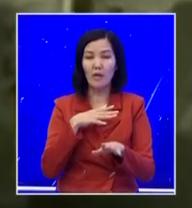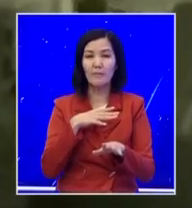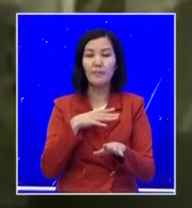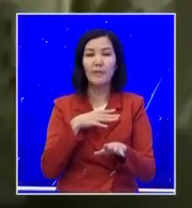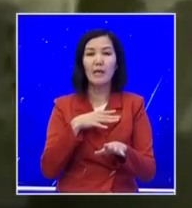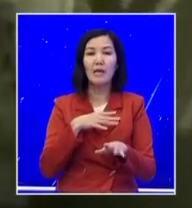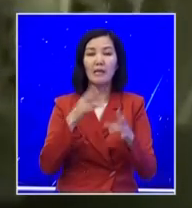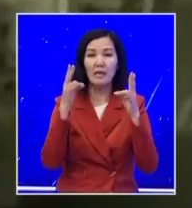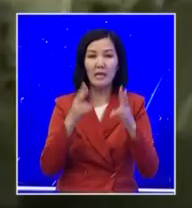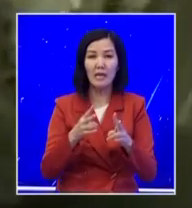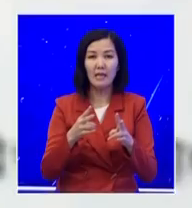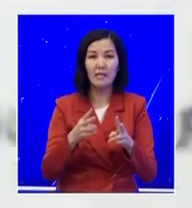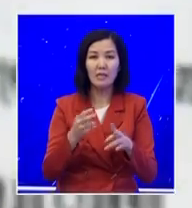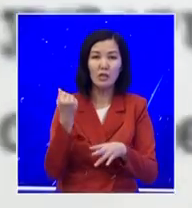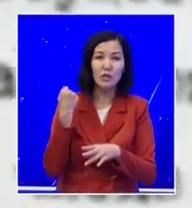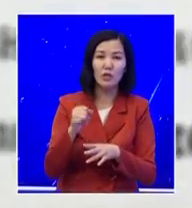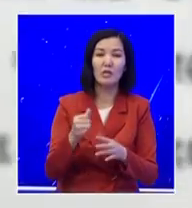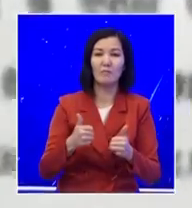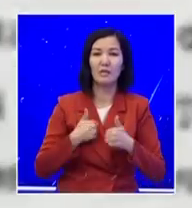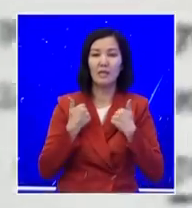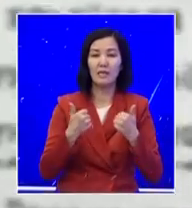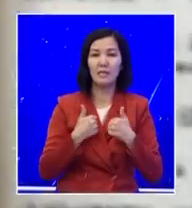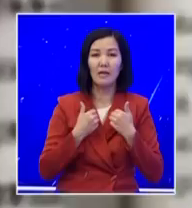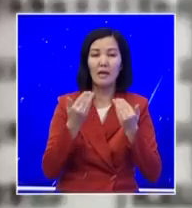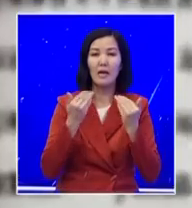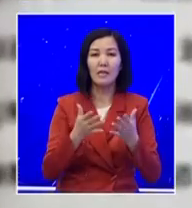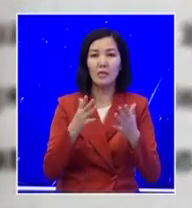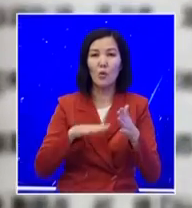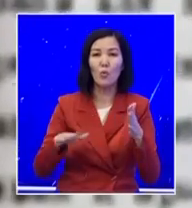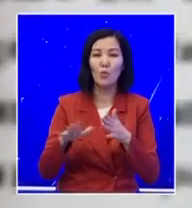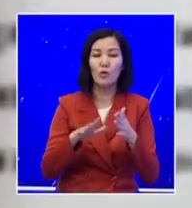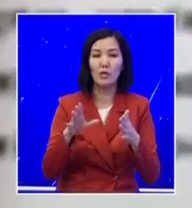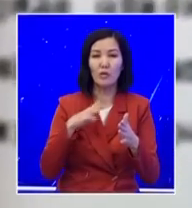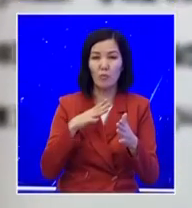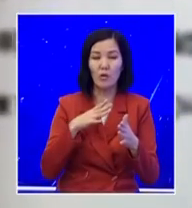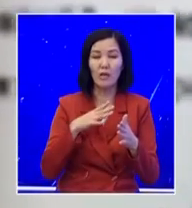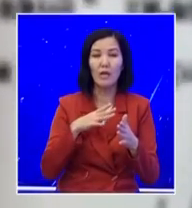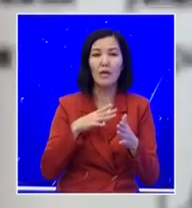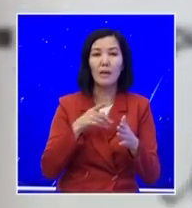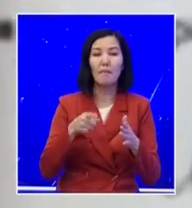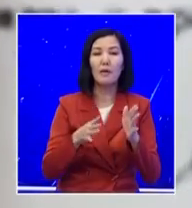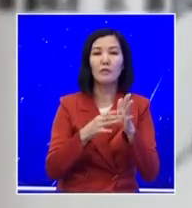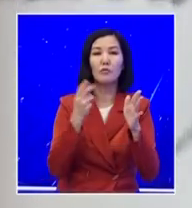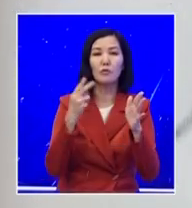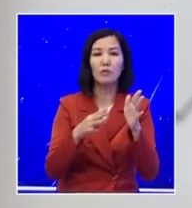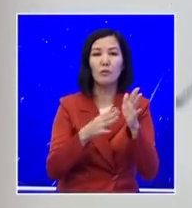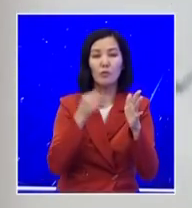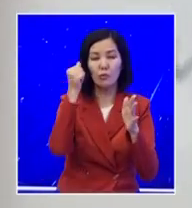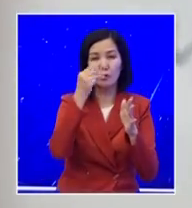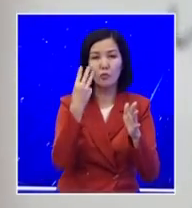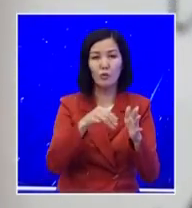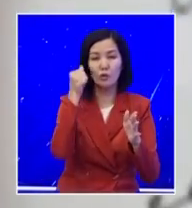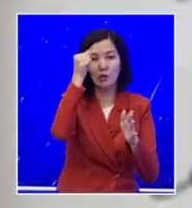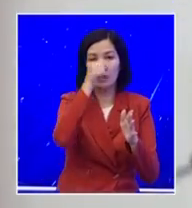сол қиянатқа бас имей, қияметке жол алған боздақтар осы өңірде де аз болмаған. Соның бірі